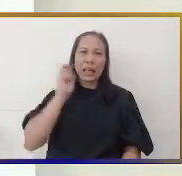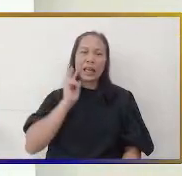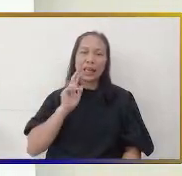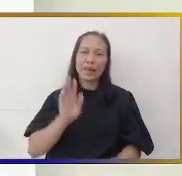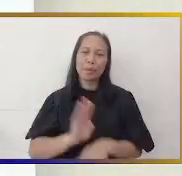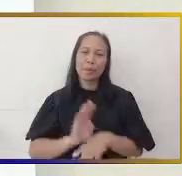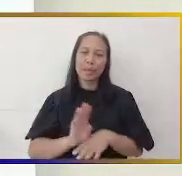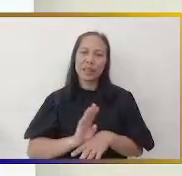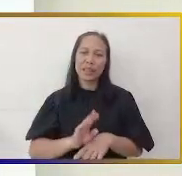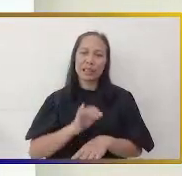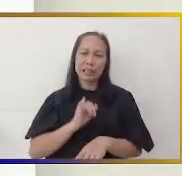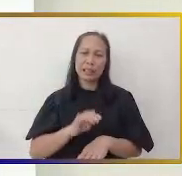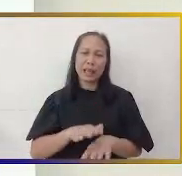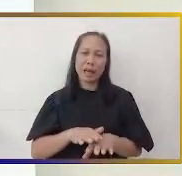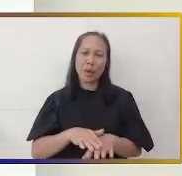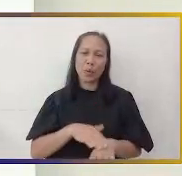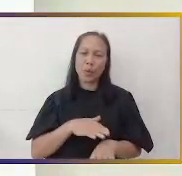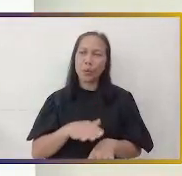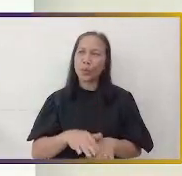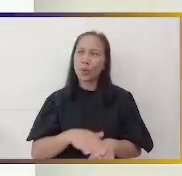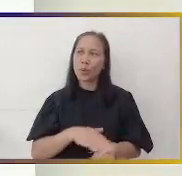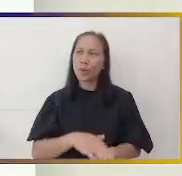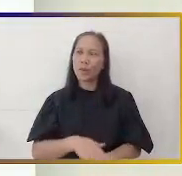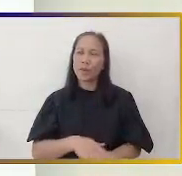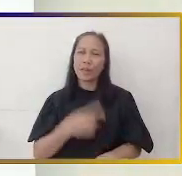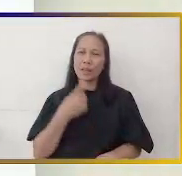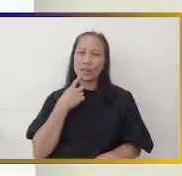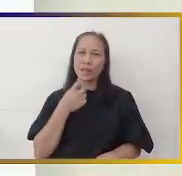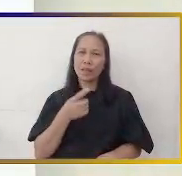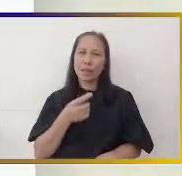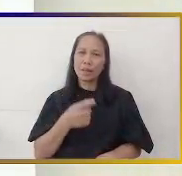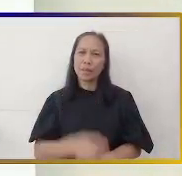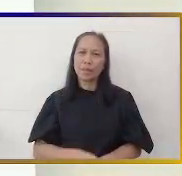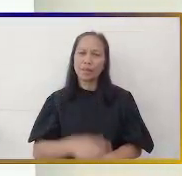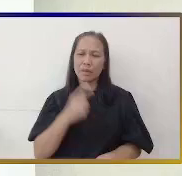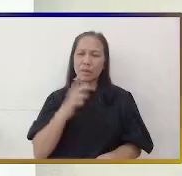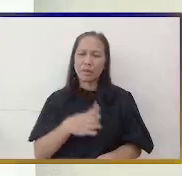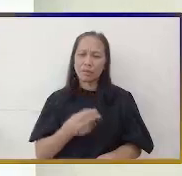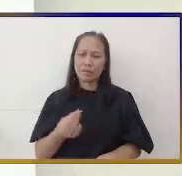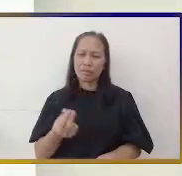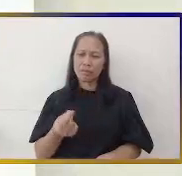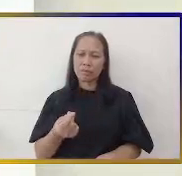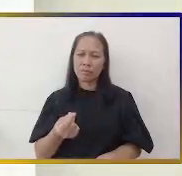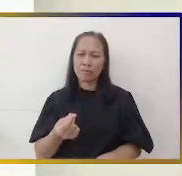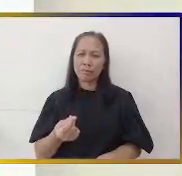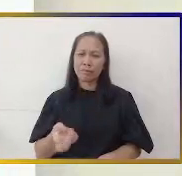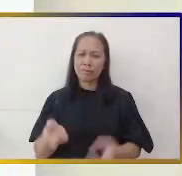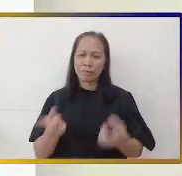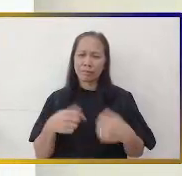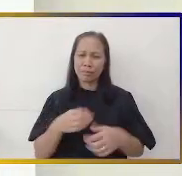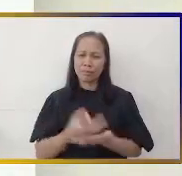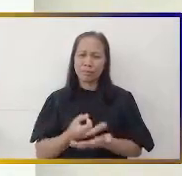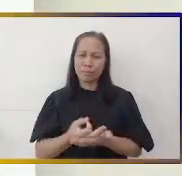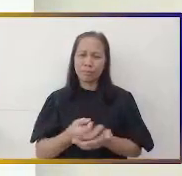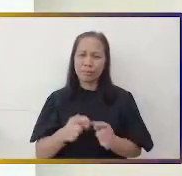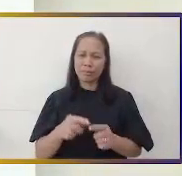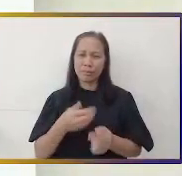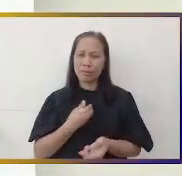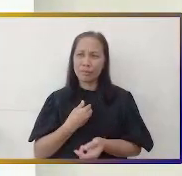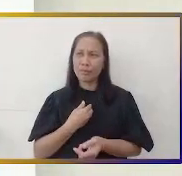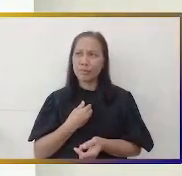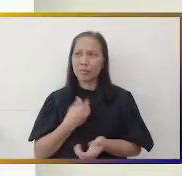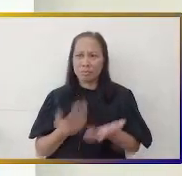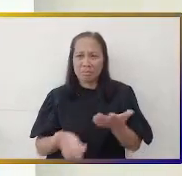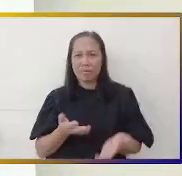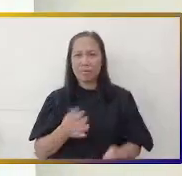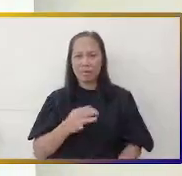point ako na Panginoon Konti na lang yung pumapasok sa akin siguro half na lang Panginoon ang ibibigay ko